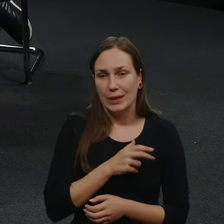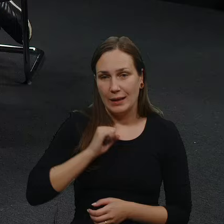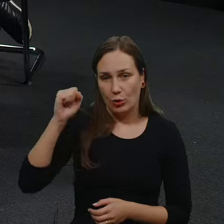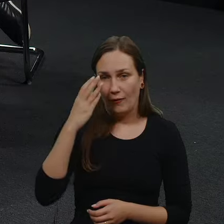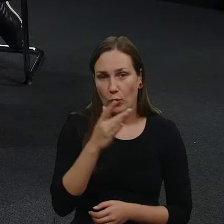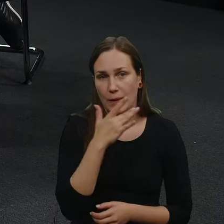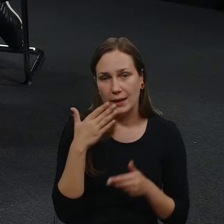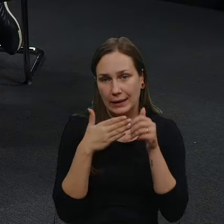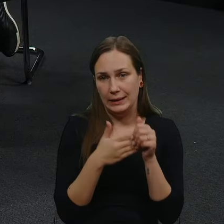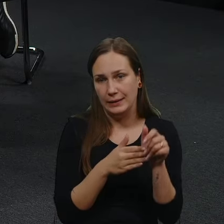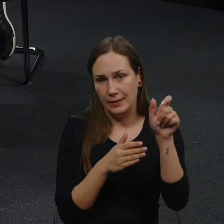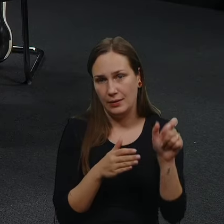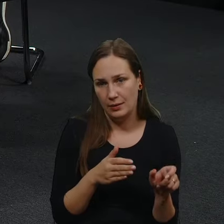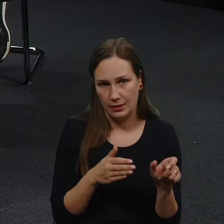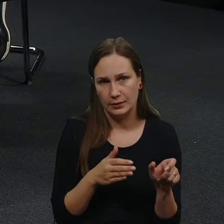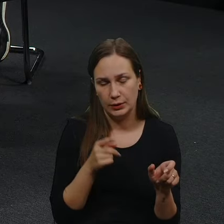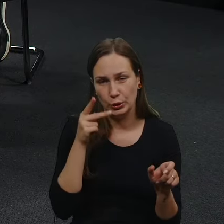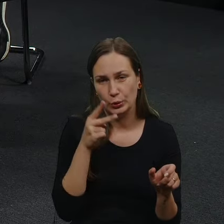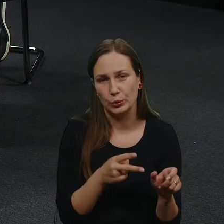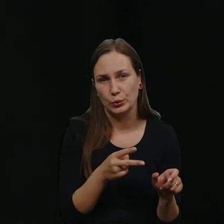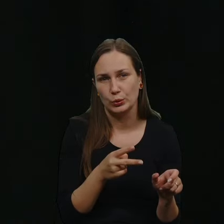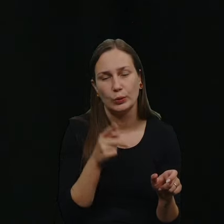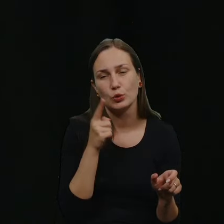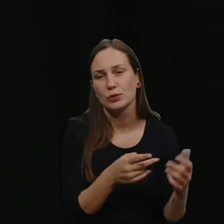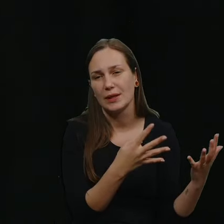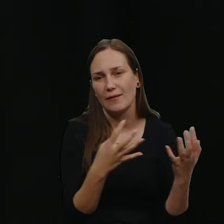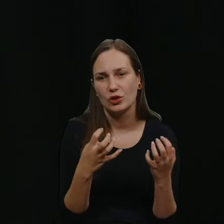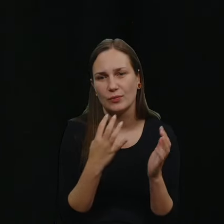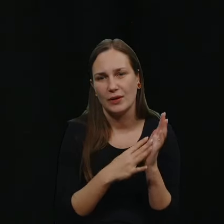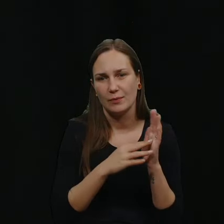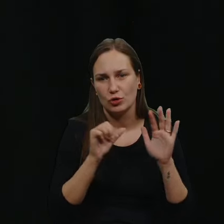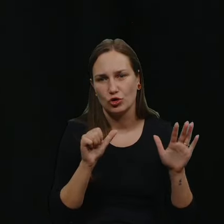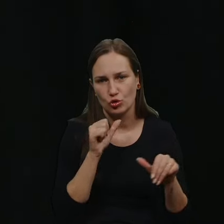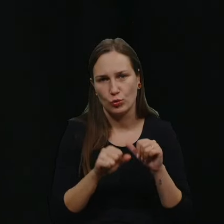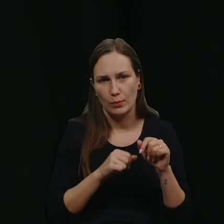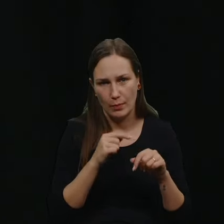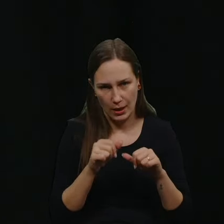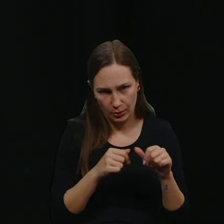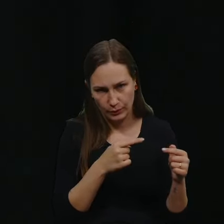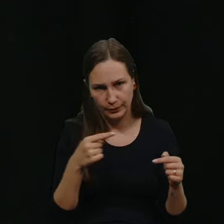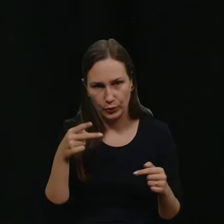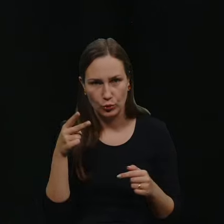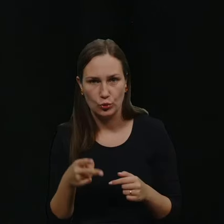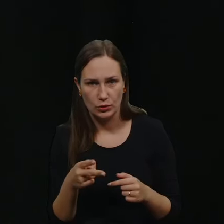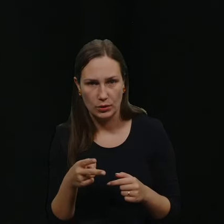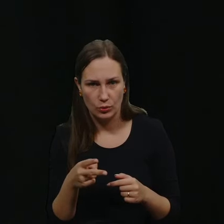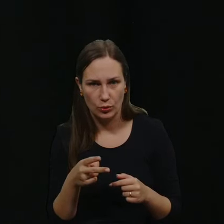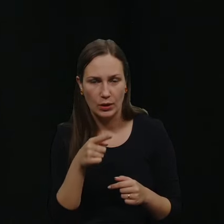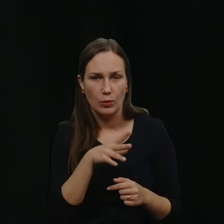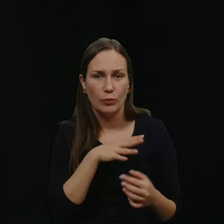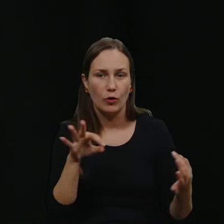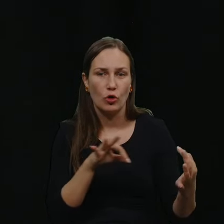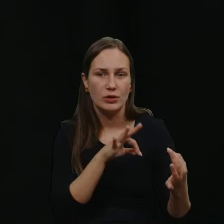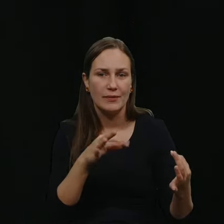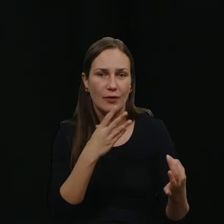socialdemokratų partijos lyderę, tai galiu pasakyti, nuo 1996 metų iki 2000 metų jinai buvo